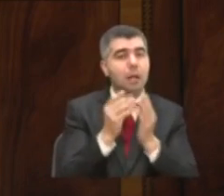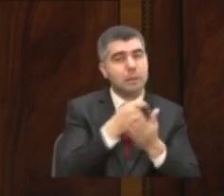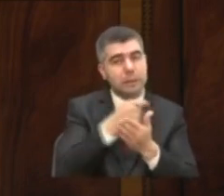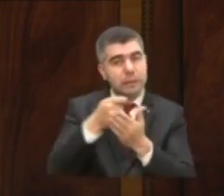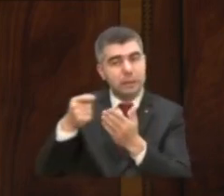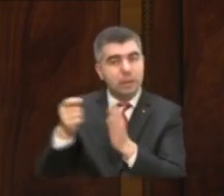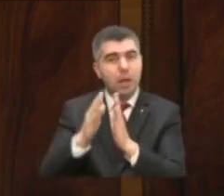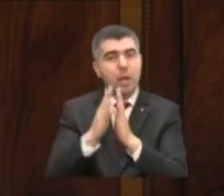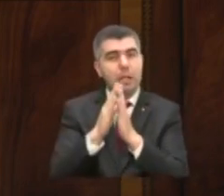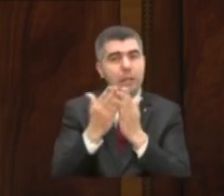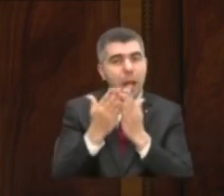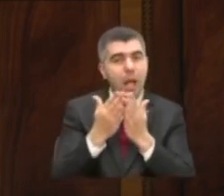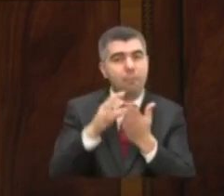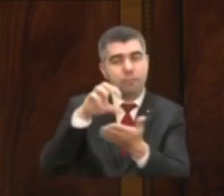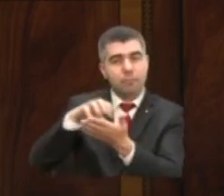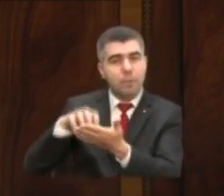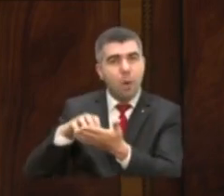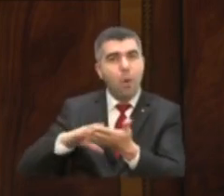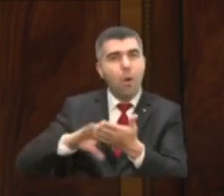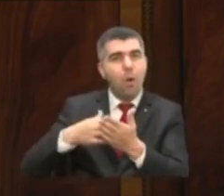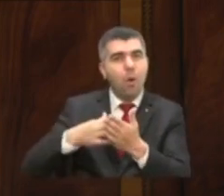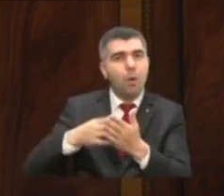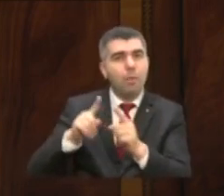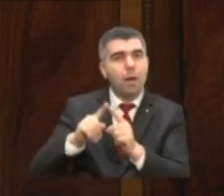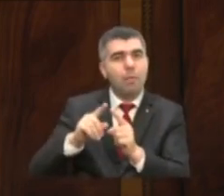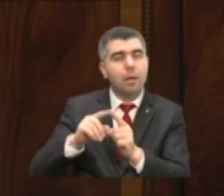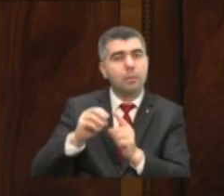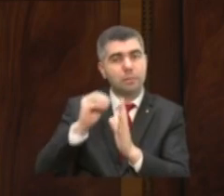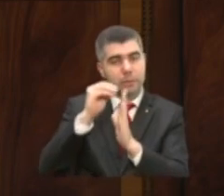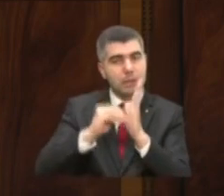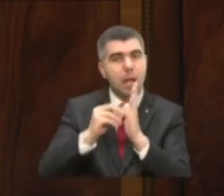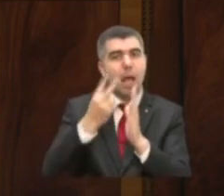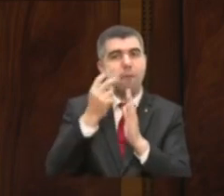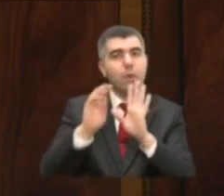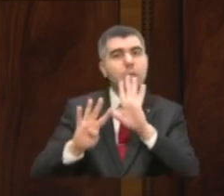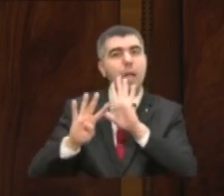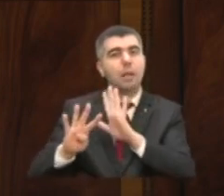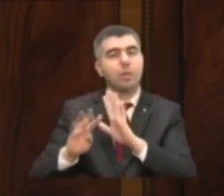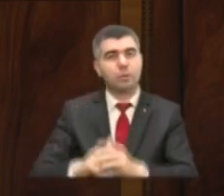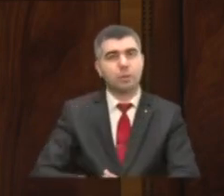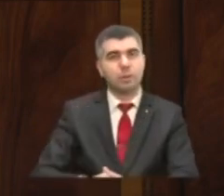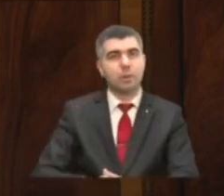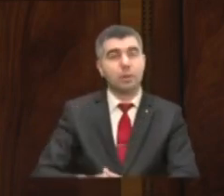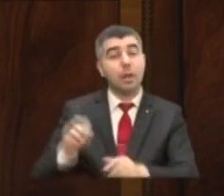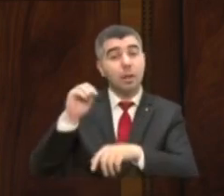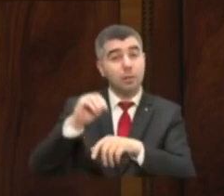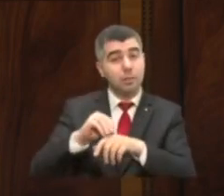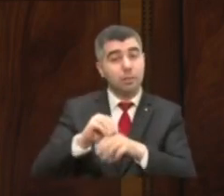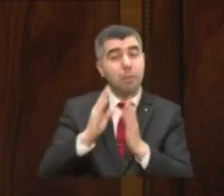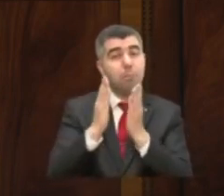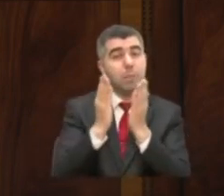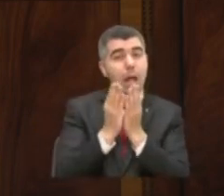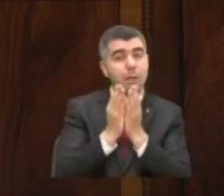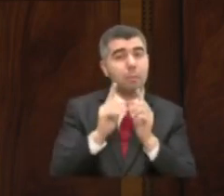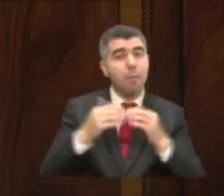الدوائر الجغرافية والأسلاك المدرسية المستفيدة. 2019 غادي يبدا التنفيذ ديالو. قلنا إلى عناية خاصة لتمدرس الأطفال في